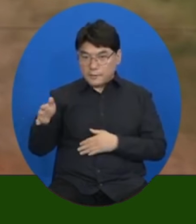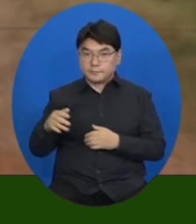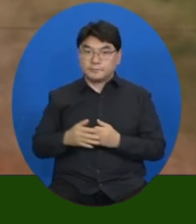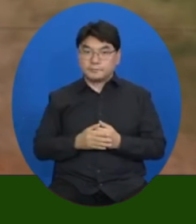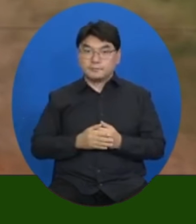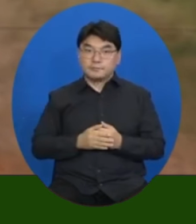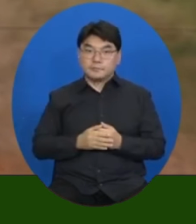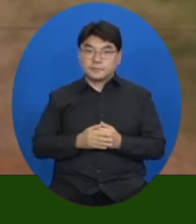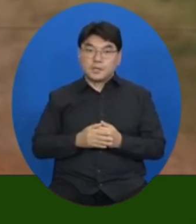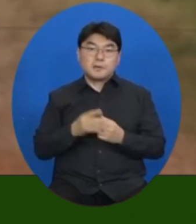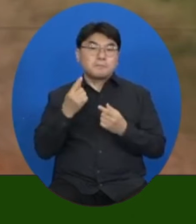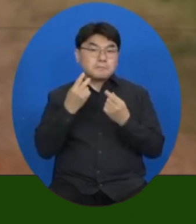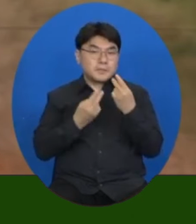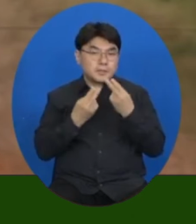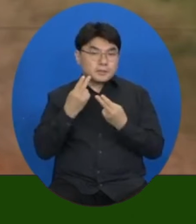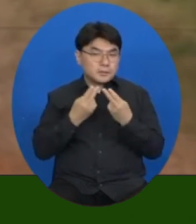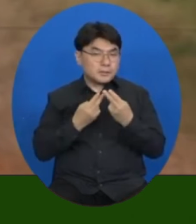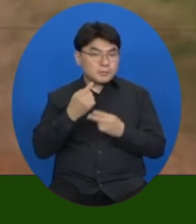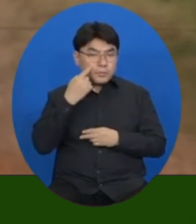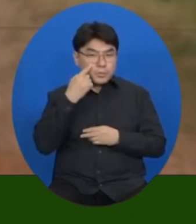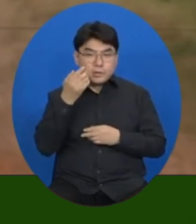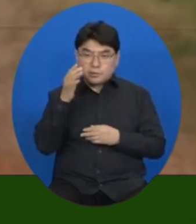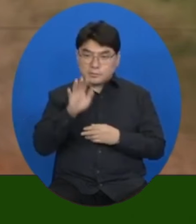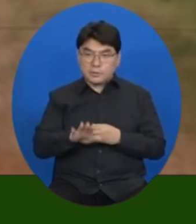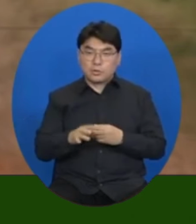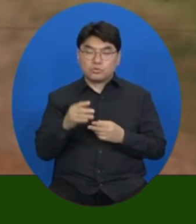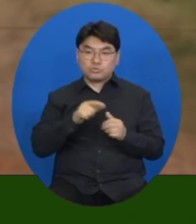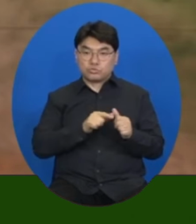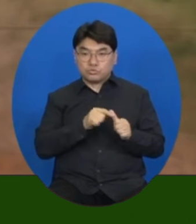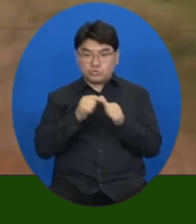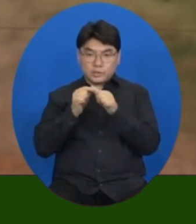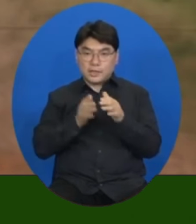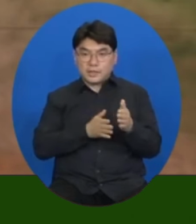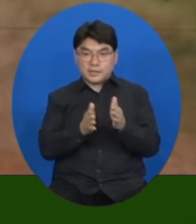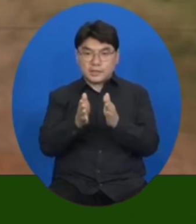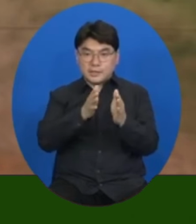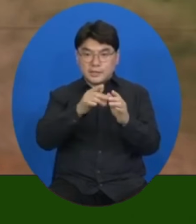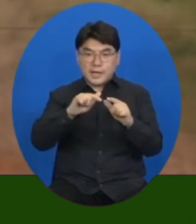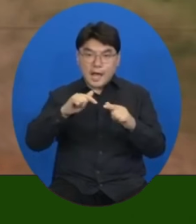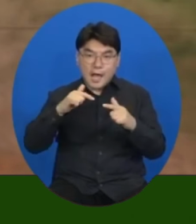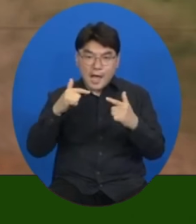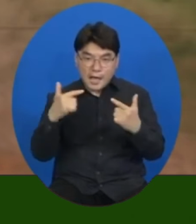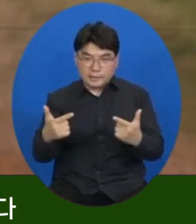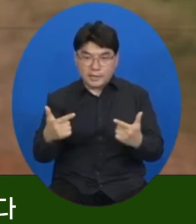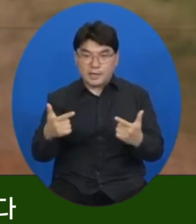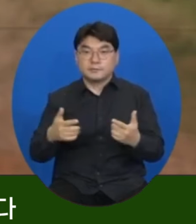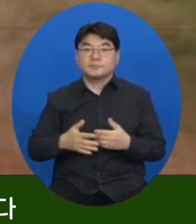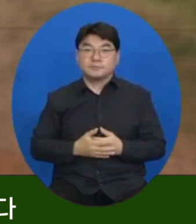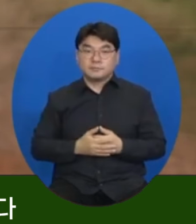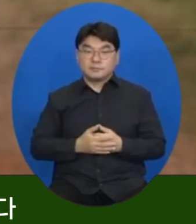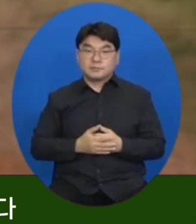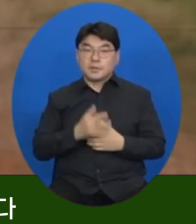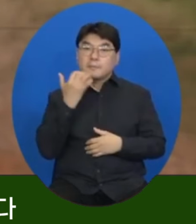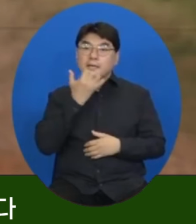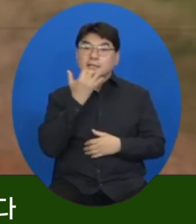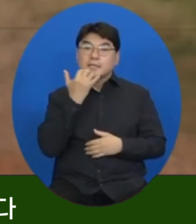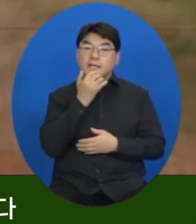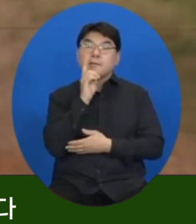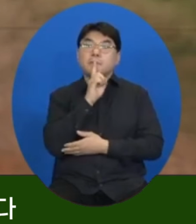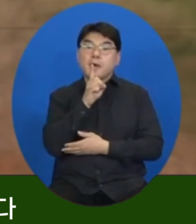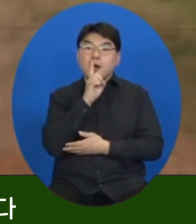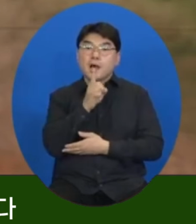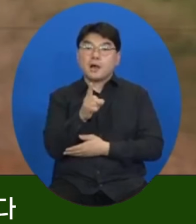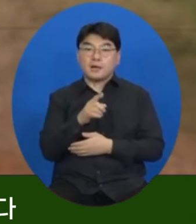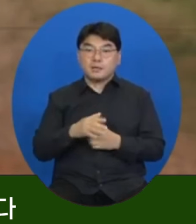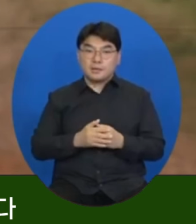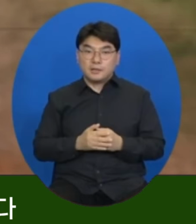것은 비슷해 보여도 구원의 길이 아니라고 하는 겁니다 베드로의이 메시지를 유대